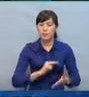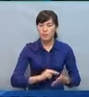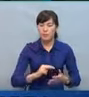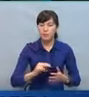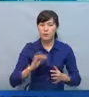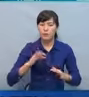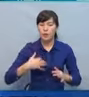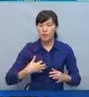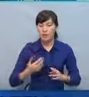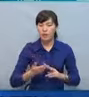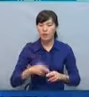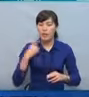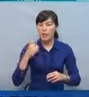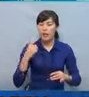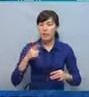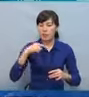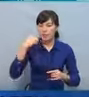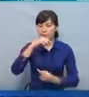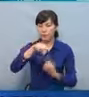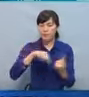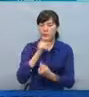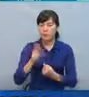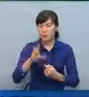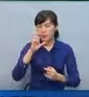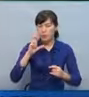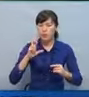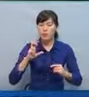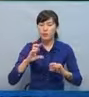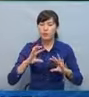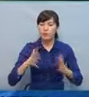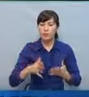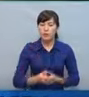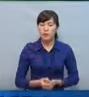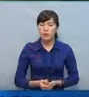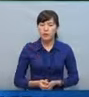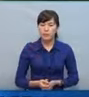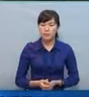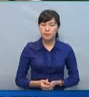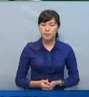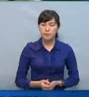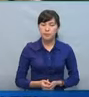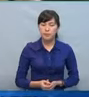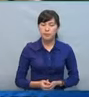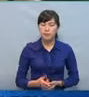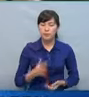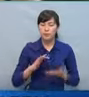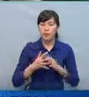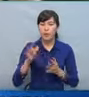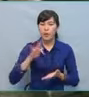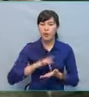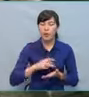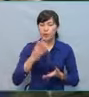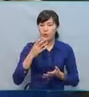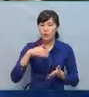наразы. Оның айтуынша жеке кәсіпкер елдің берекесін алуда. Неге біздің ауылдың ортасына жаңағы доңыз